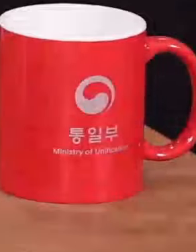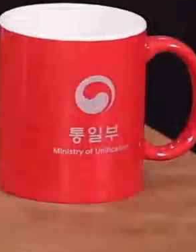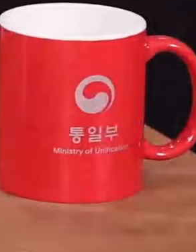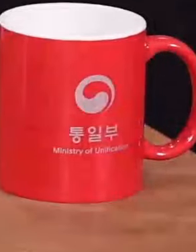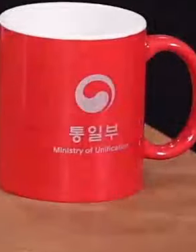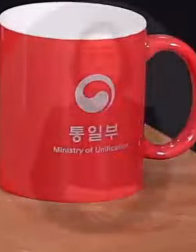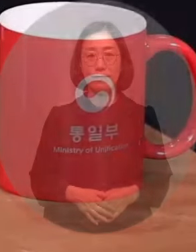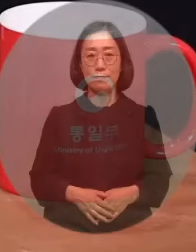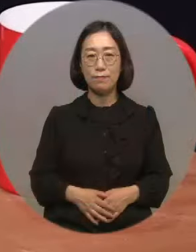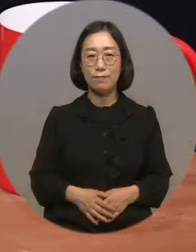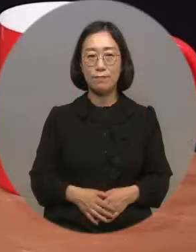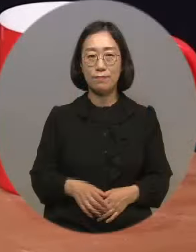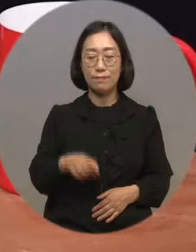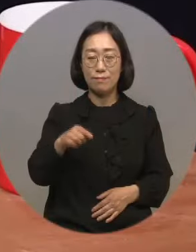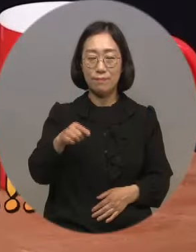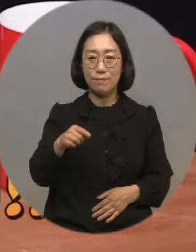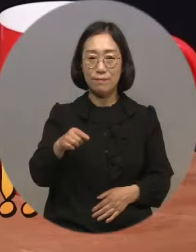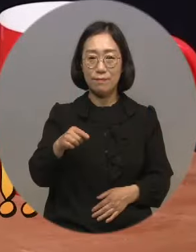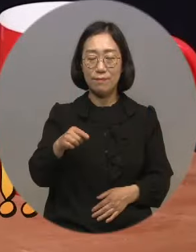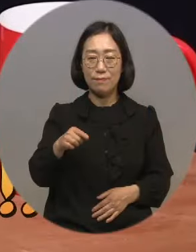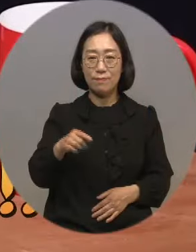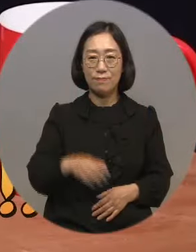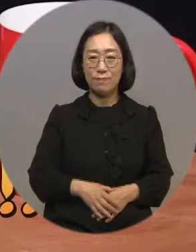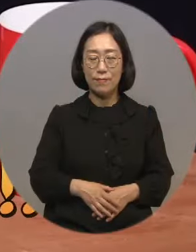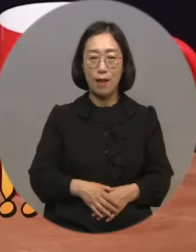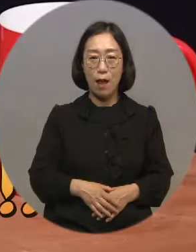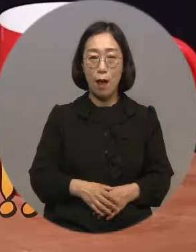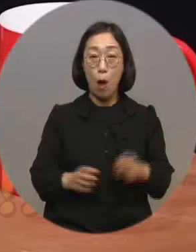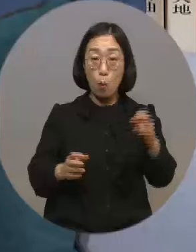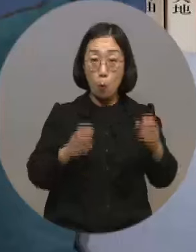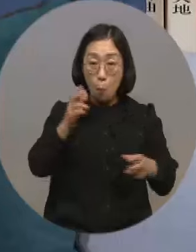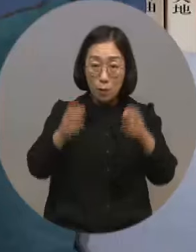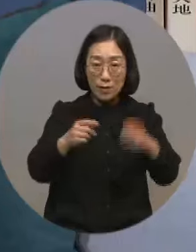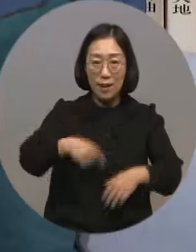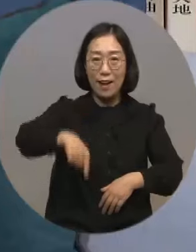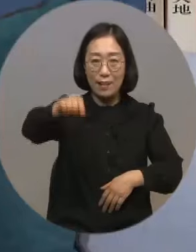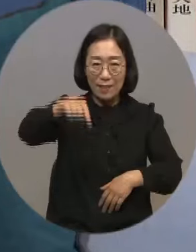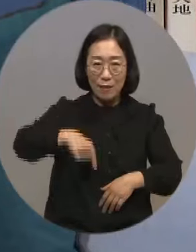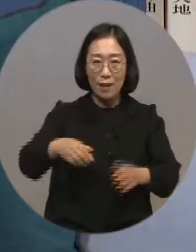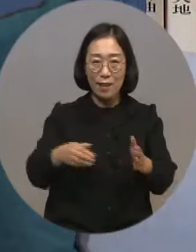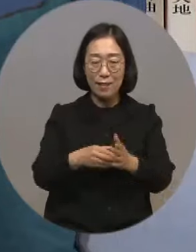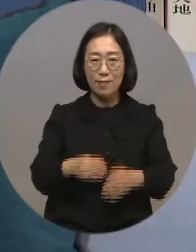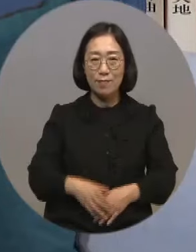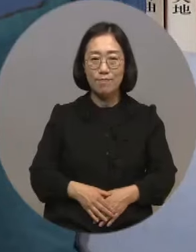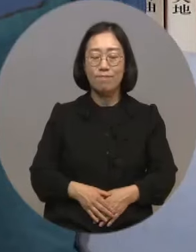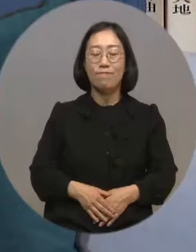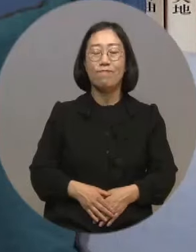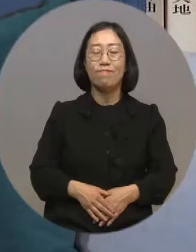우리 제작진께서 공장에 다녀오셨어요. 야, 여기